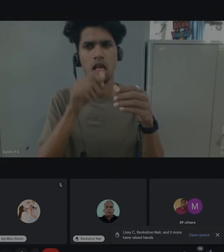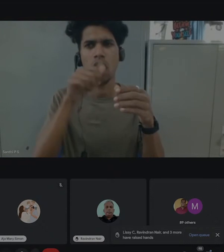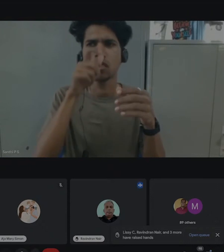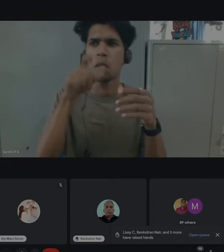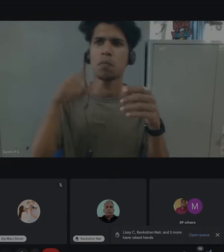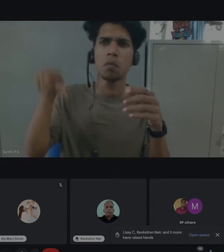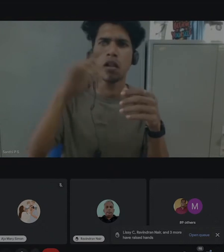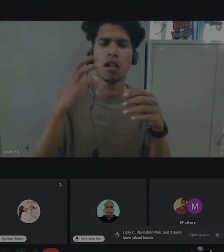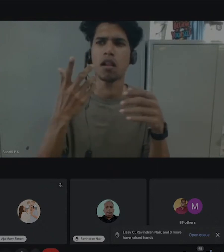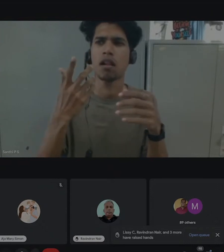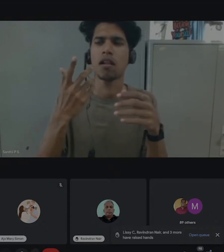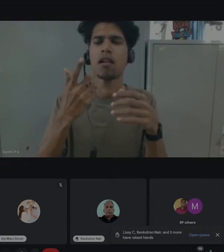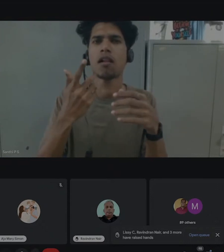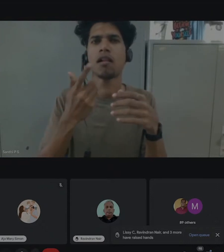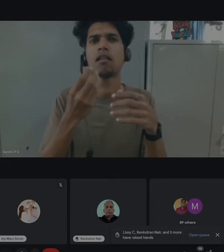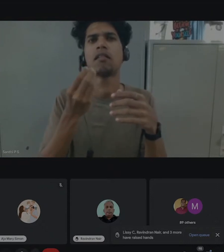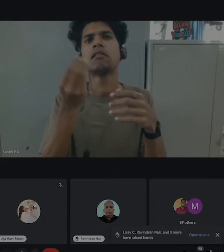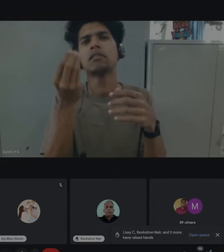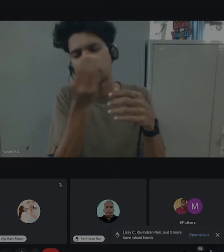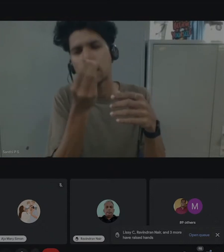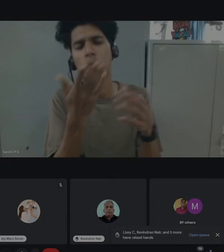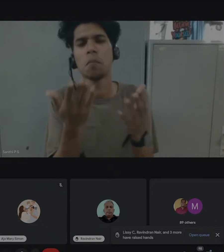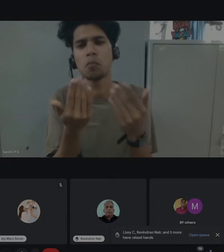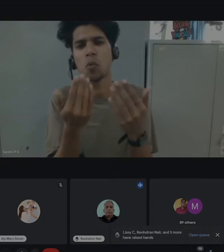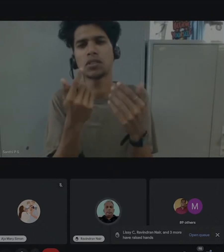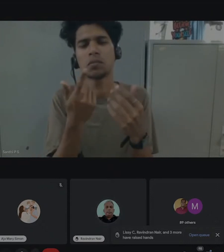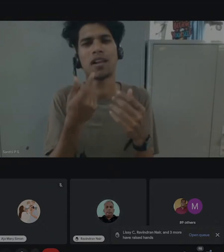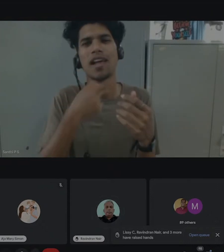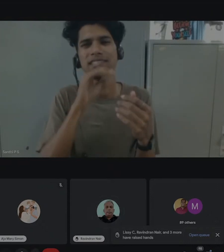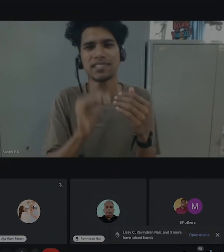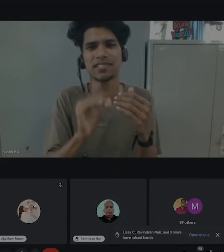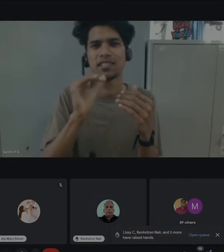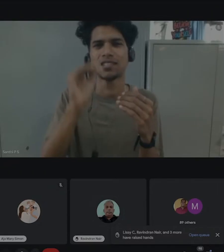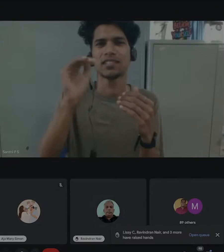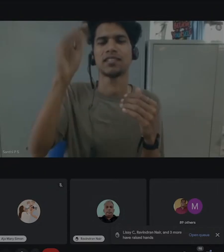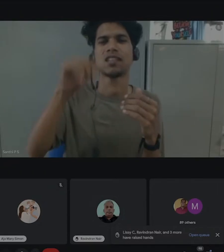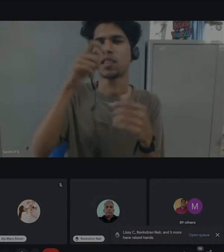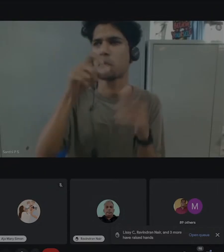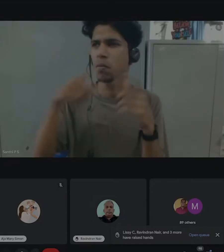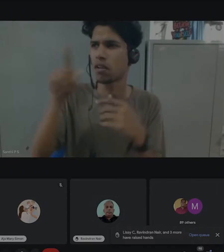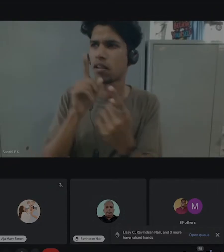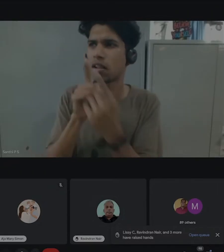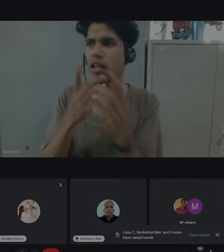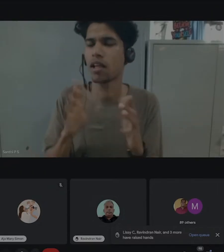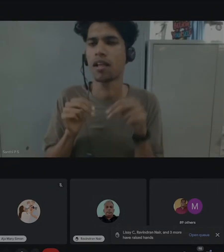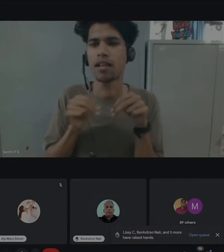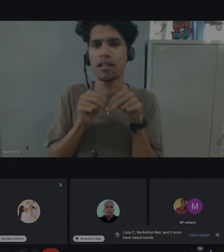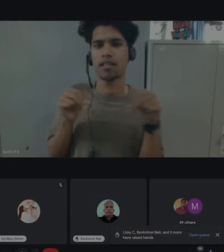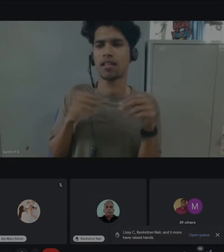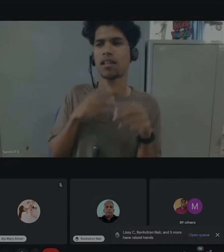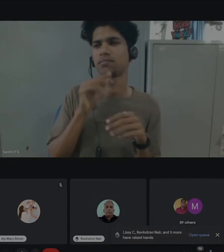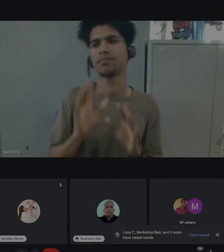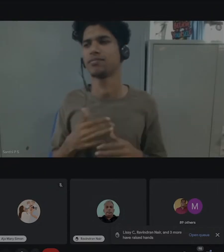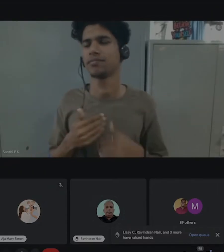മറ്റുള്ളവരുമായിട്ടൊക്കെ ഒന്ന് സംസാരിക്കാനൊക്കെ ഒരു ചെറിയൊരു ബുദ്ധിമുട്ട് കാണിക്കും. കാര്യം വലുതായിക്കൊണ്ടിരിക്കുകയാണ്. അപ്പം ആ ഒരു വ്യത്യാസം അവർക്ക് എന്തായാലും കാണും. അപ്പൊ നമുക്ക് ചെയ്യാൻ